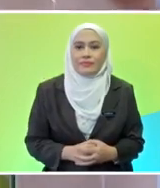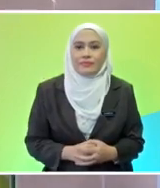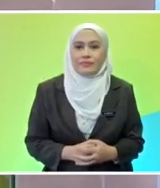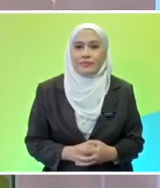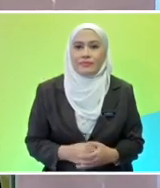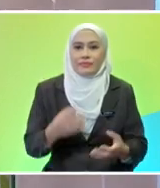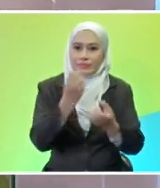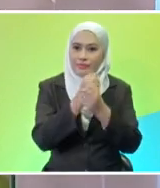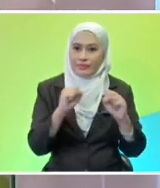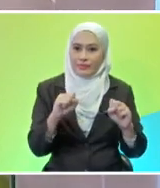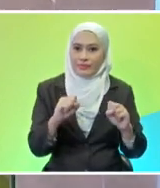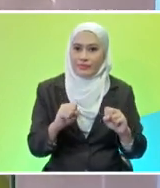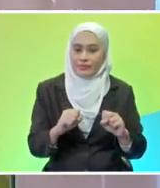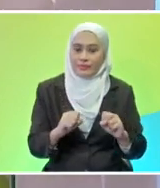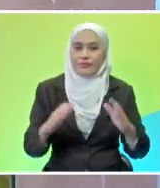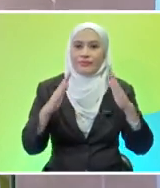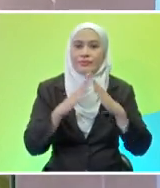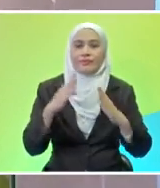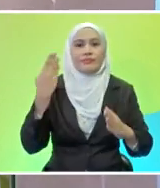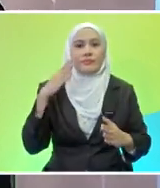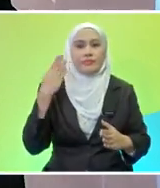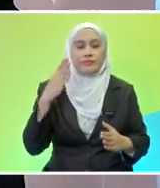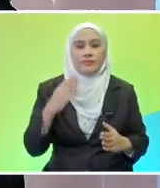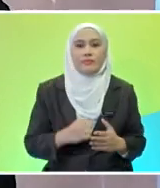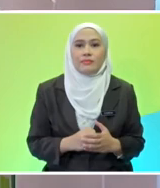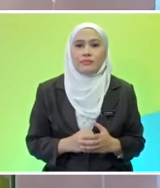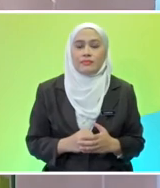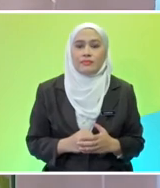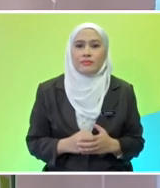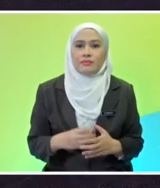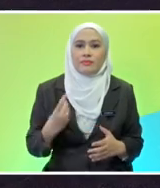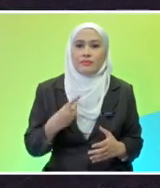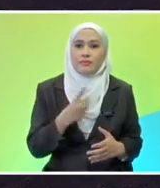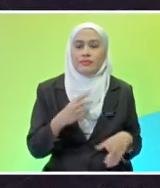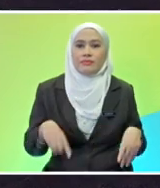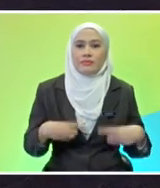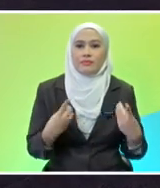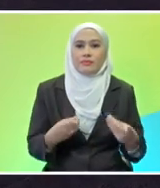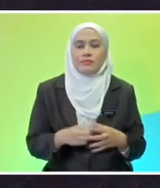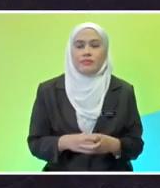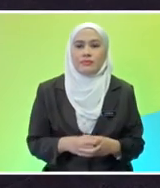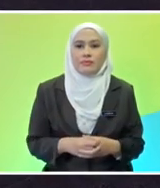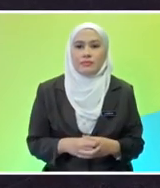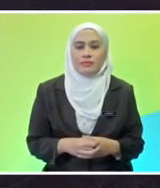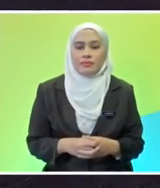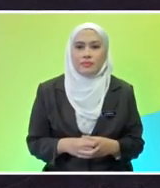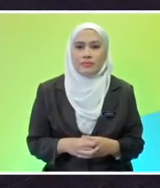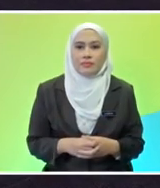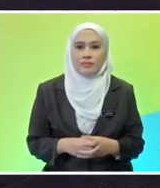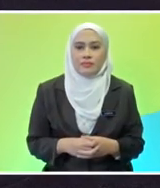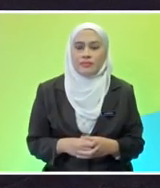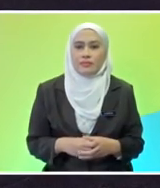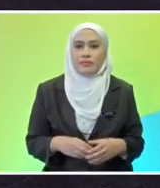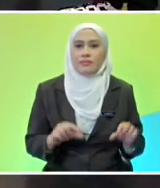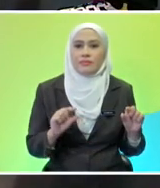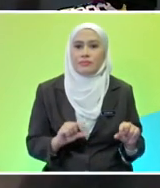Jadi rumah biru yang kita ataupun saya mahupun cikgu kena masuk dalam gelung itu, betul? Betul. Kita perlu bergerak, bukan bergerak biasa je,